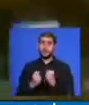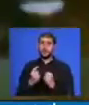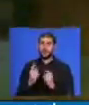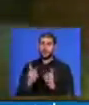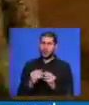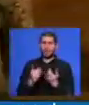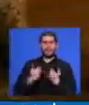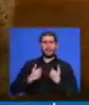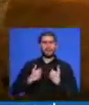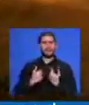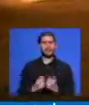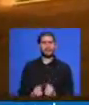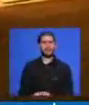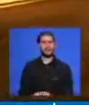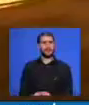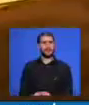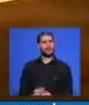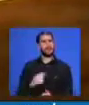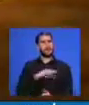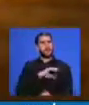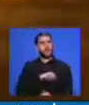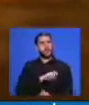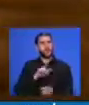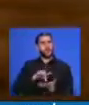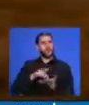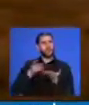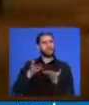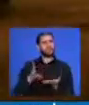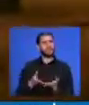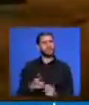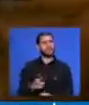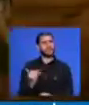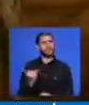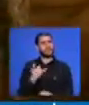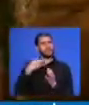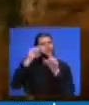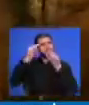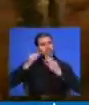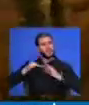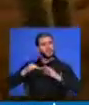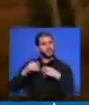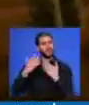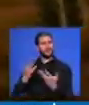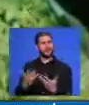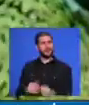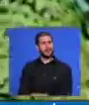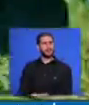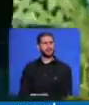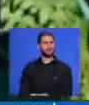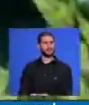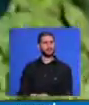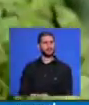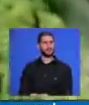tenerlo aquí a mi lado y me duele que no esté. Siempre voy a respetarlo.